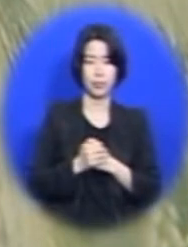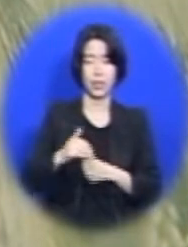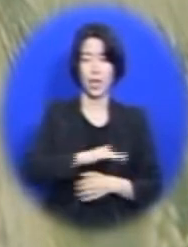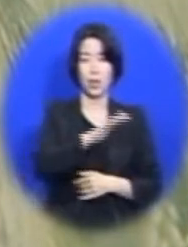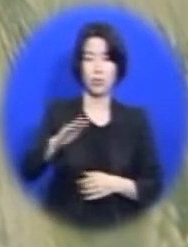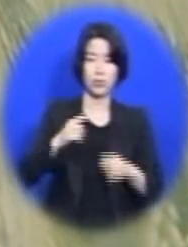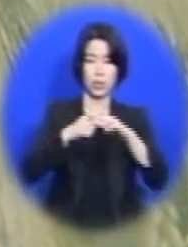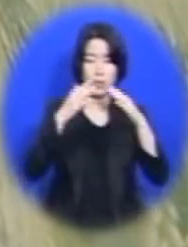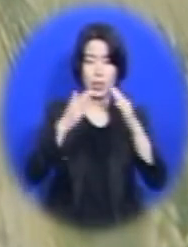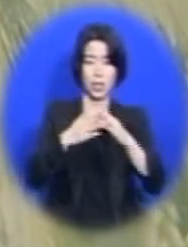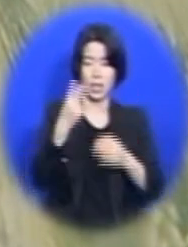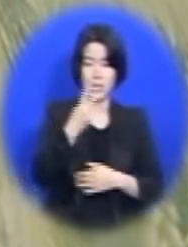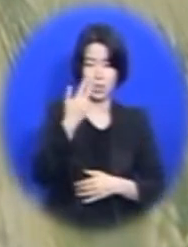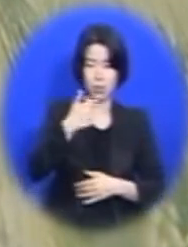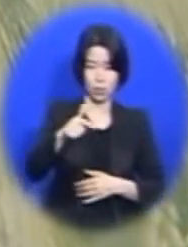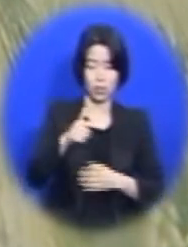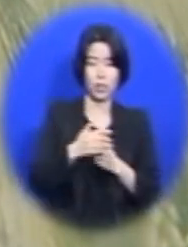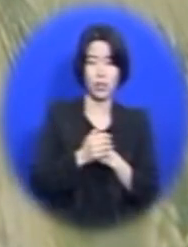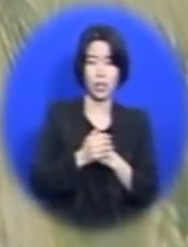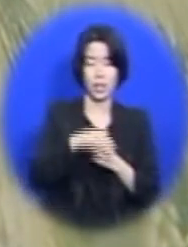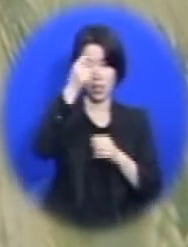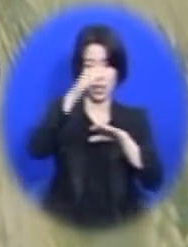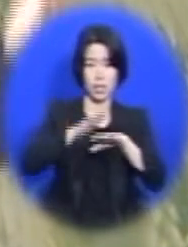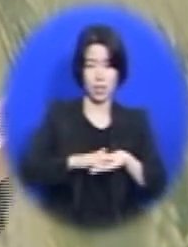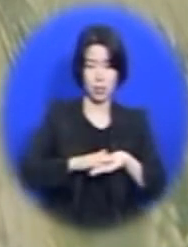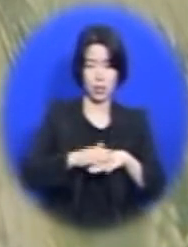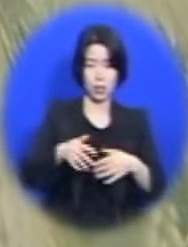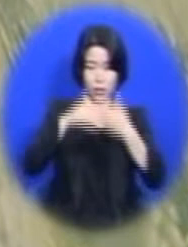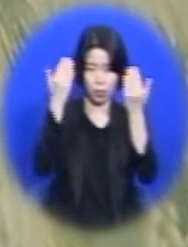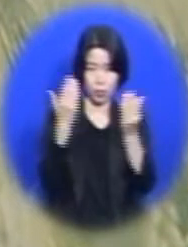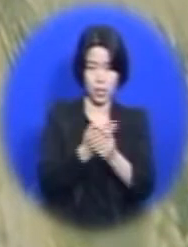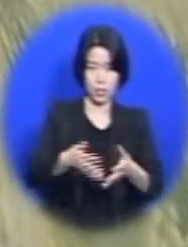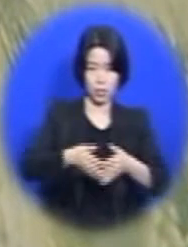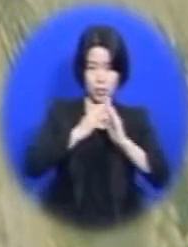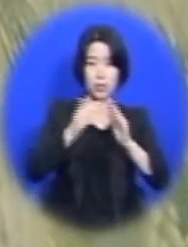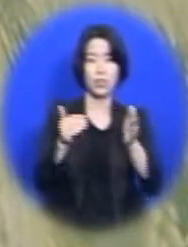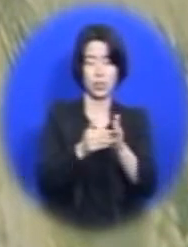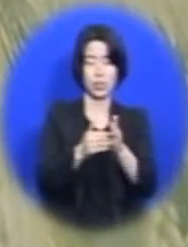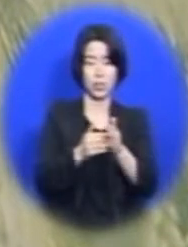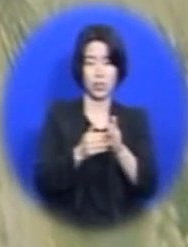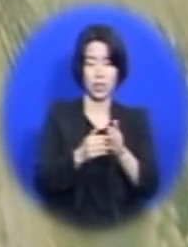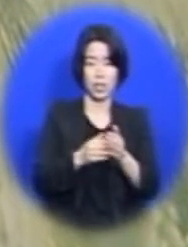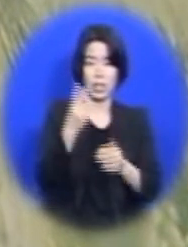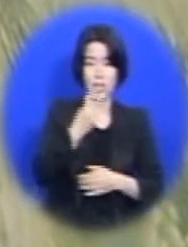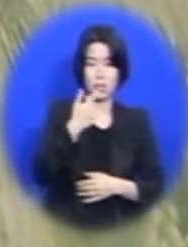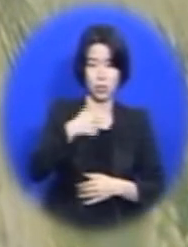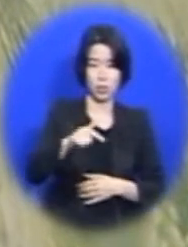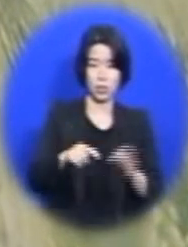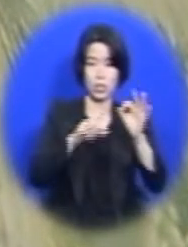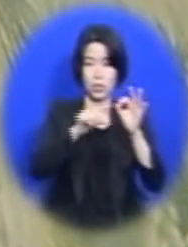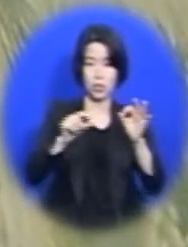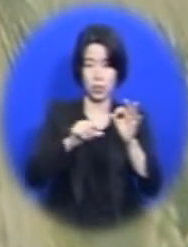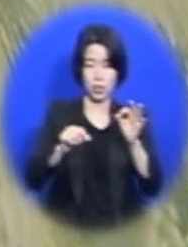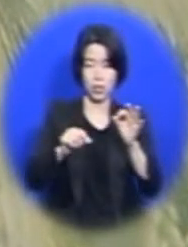우리 교회가 2006년 예배당을 완전히 완공을 했습니다. 그런데 2006년 10월에